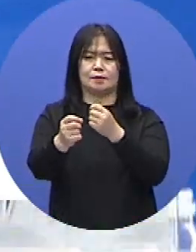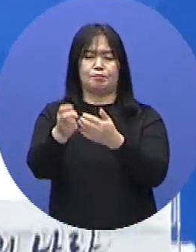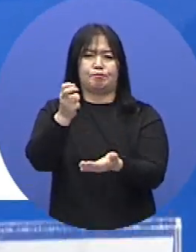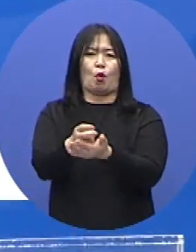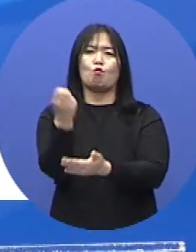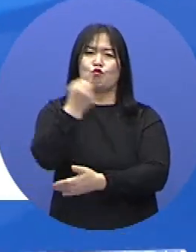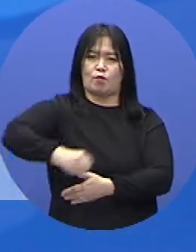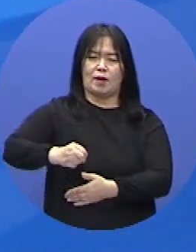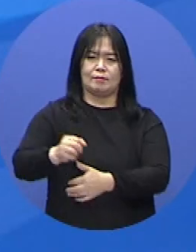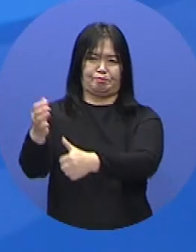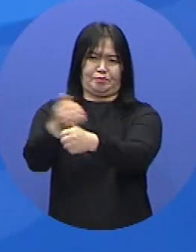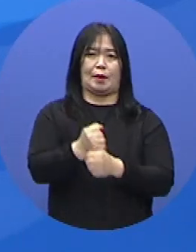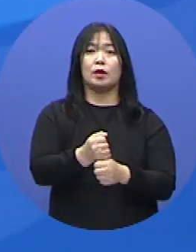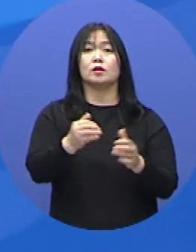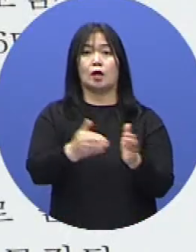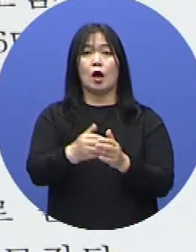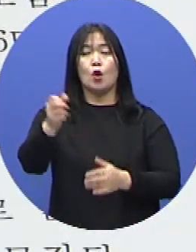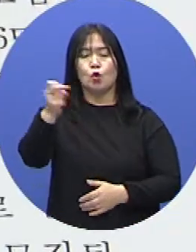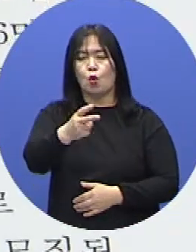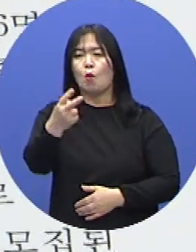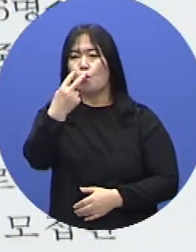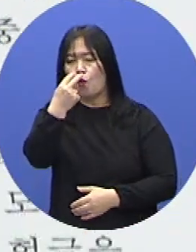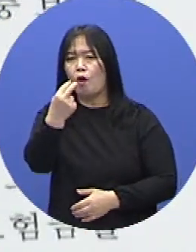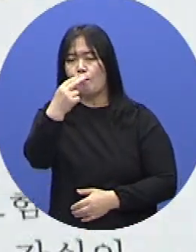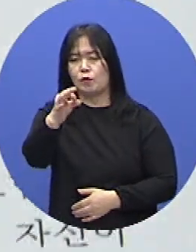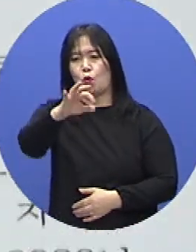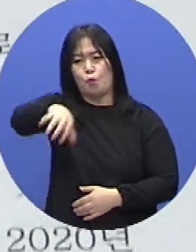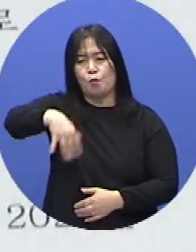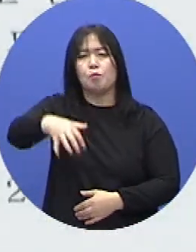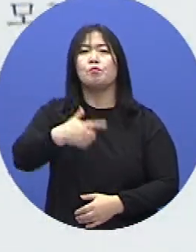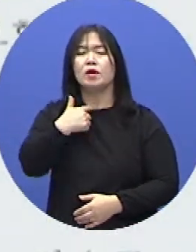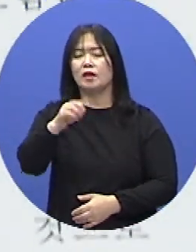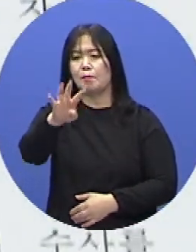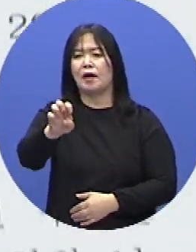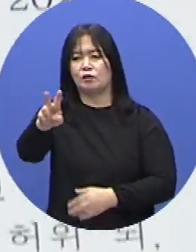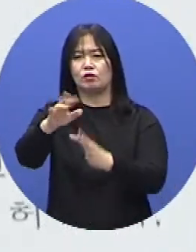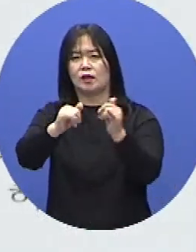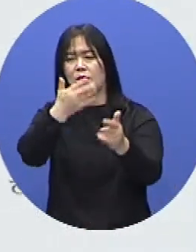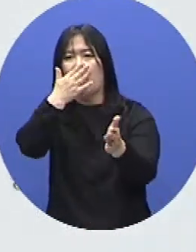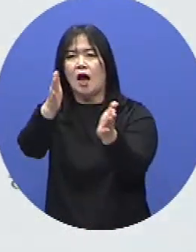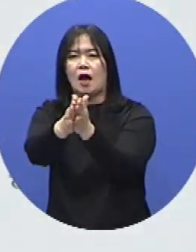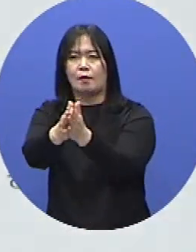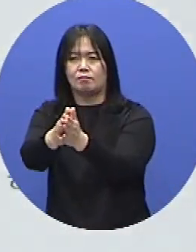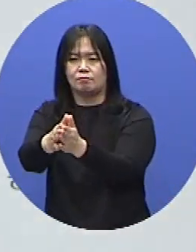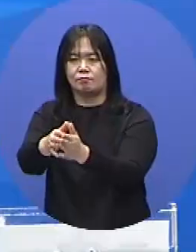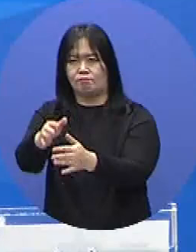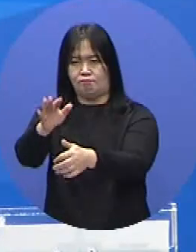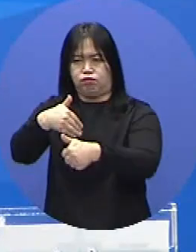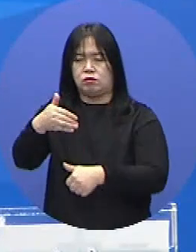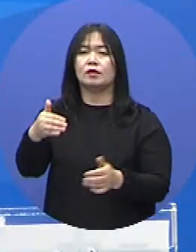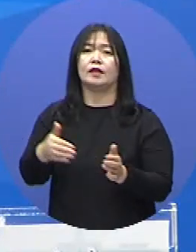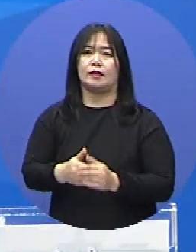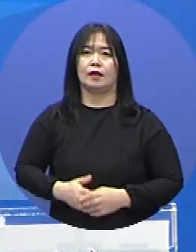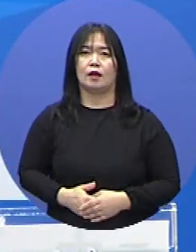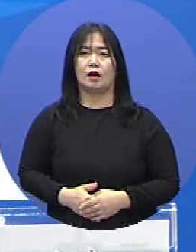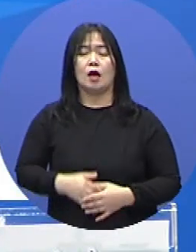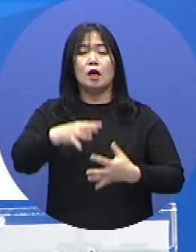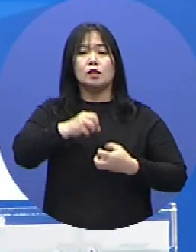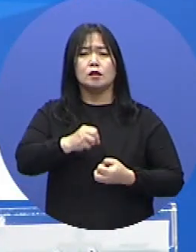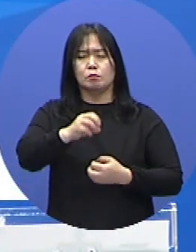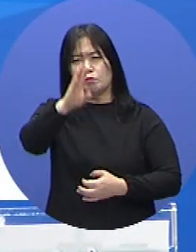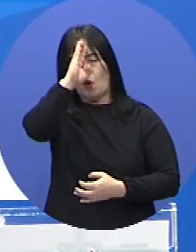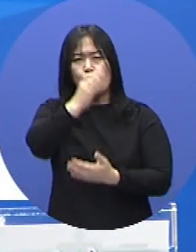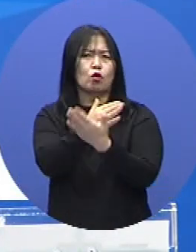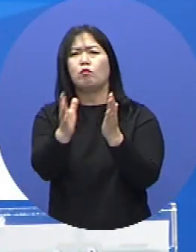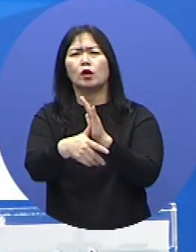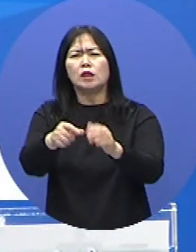구속했습니다. 또 허위로 보험금을 타낸 42명을 같은 혐의 등으로 입건했습니다. 심혈관 질환 같은 경우에는